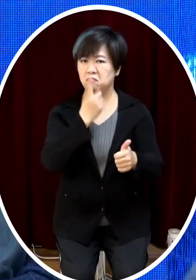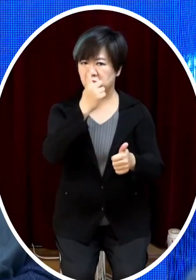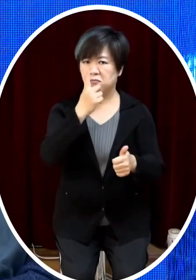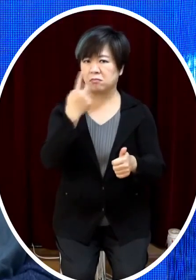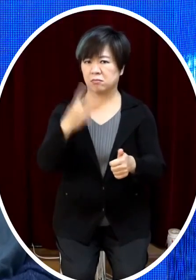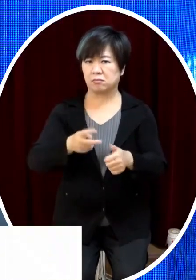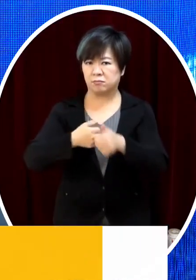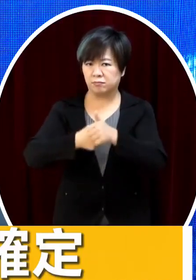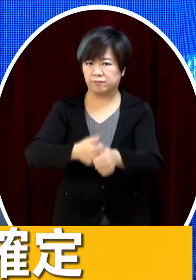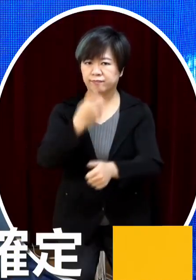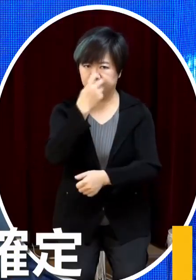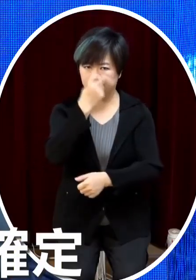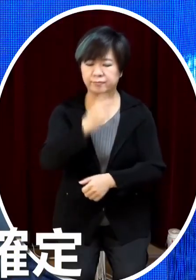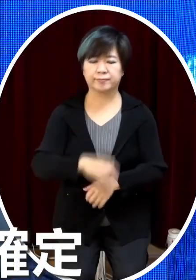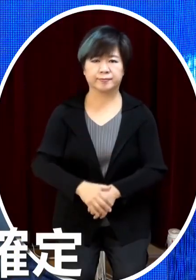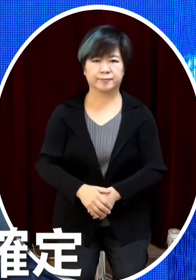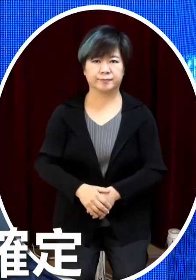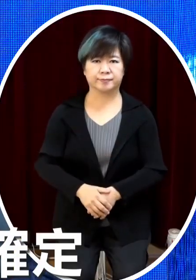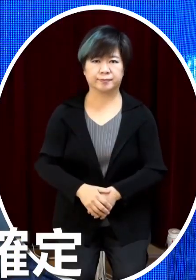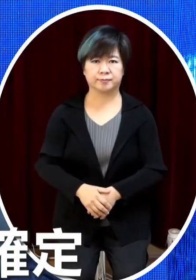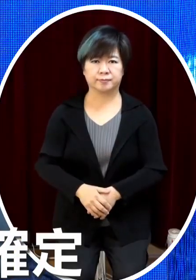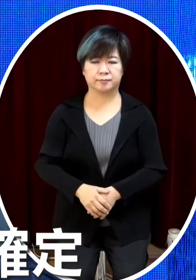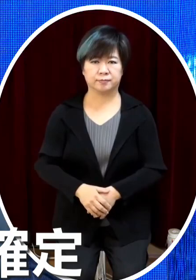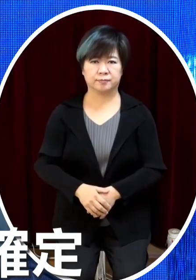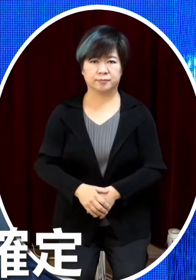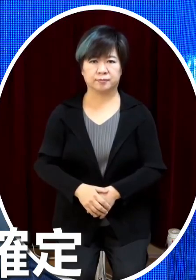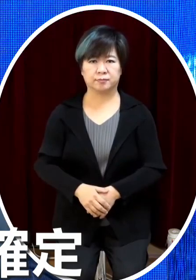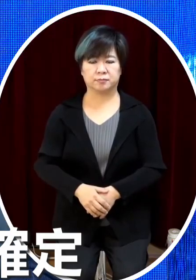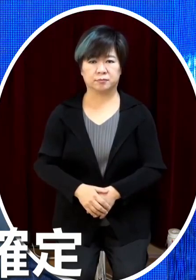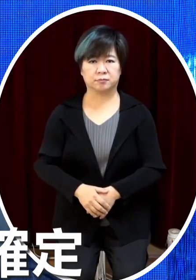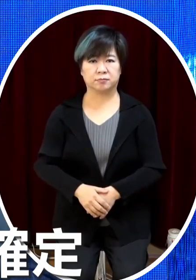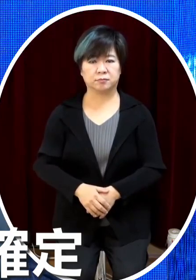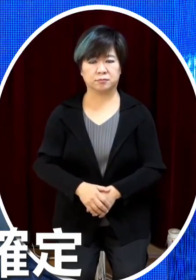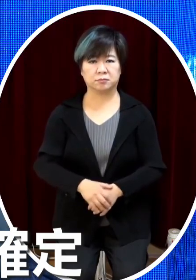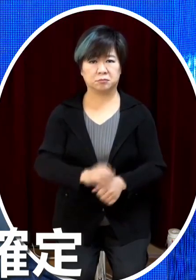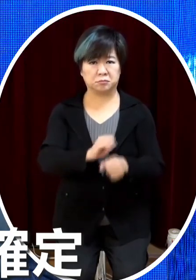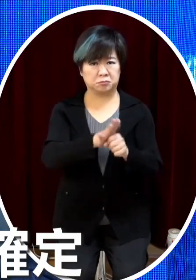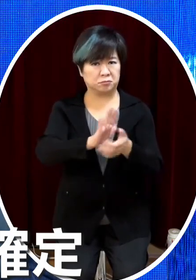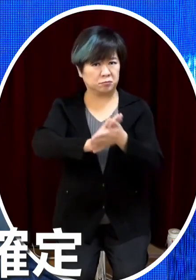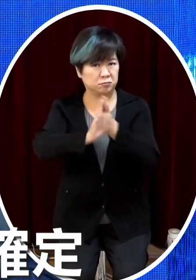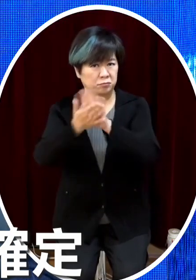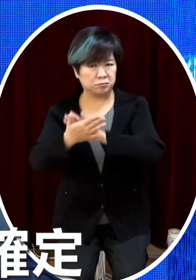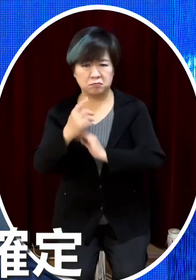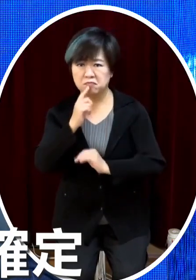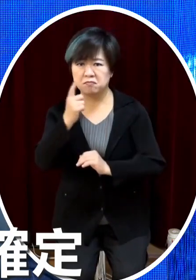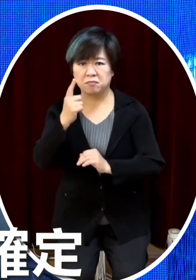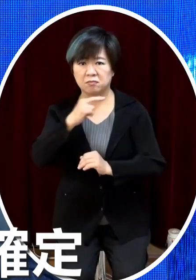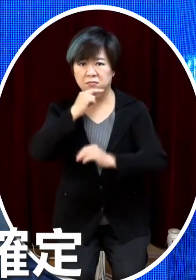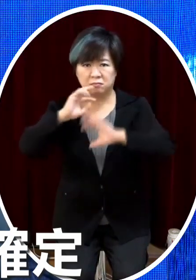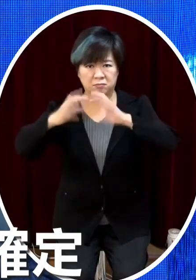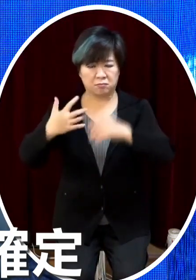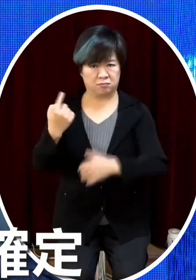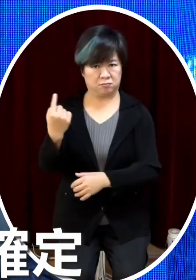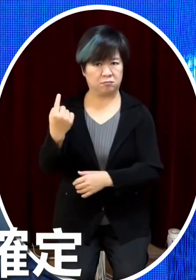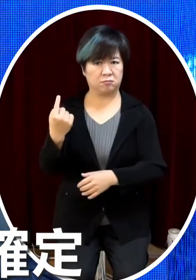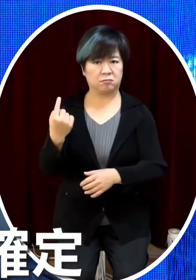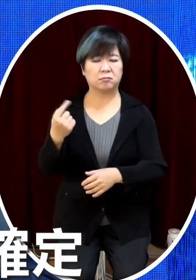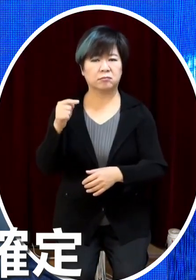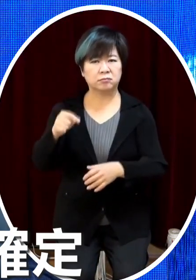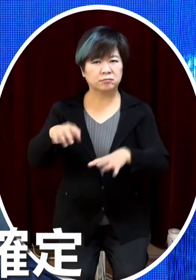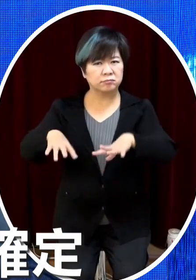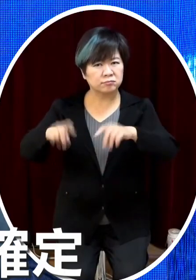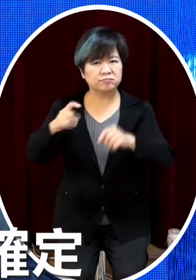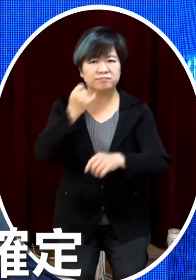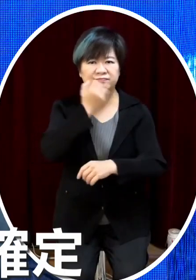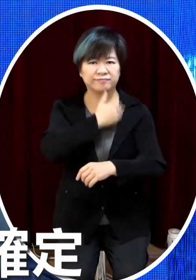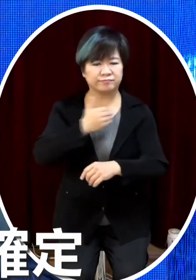中。那因应这样的情况哈，那变种病毒并不是单一哈，英国它讲虽然它的起源可能